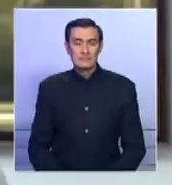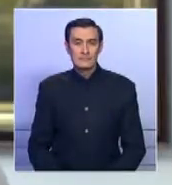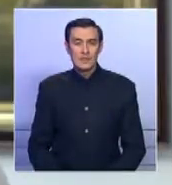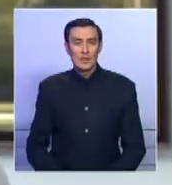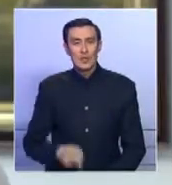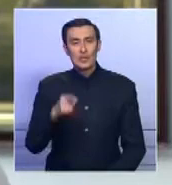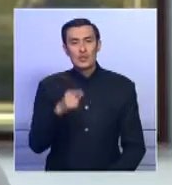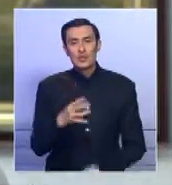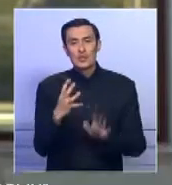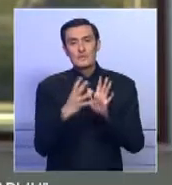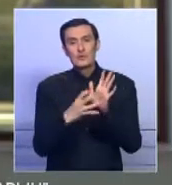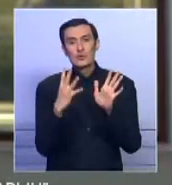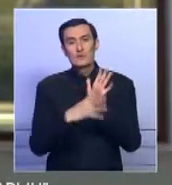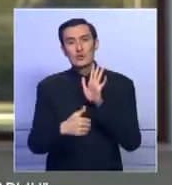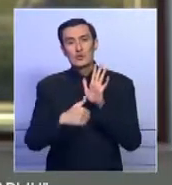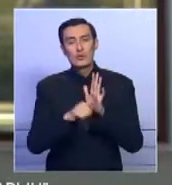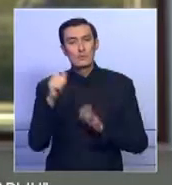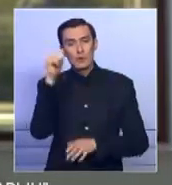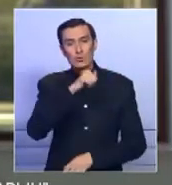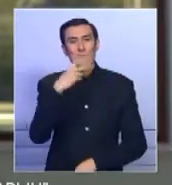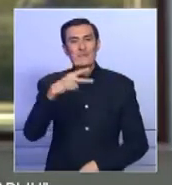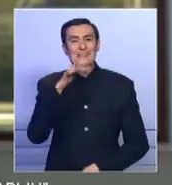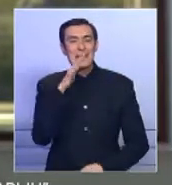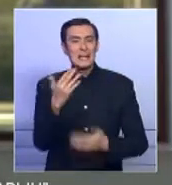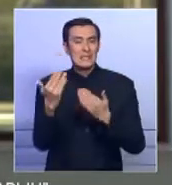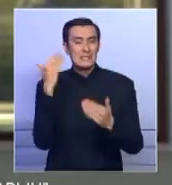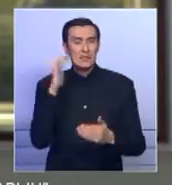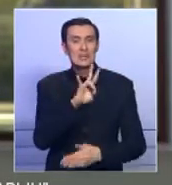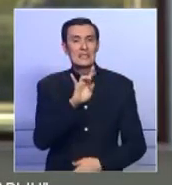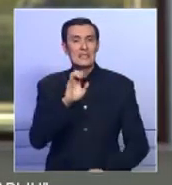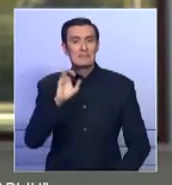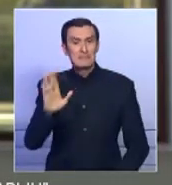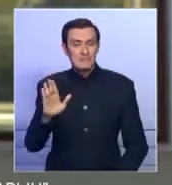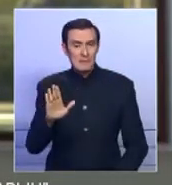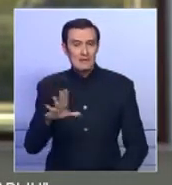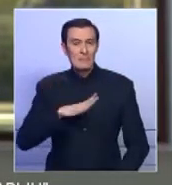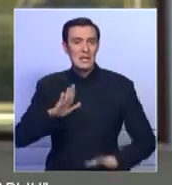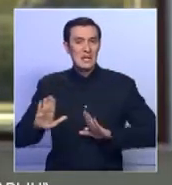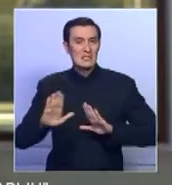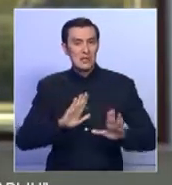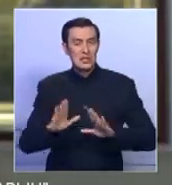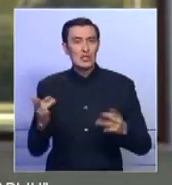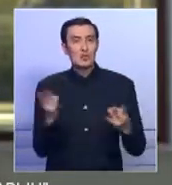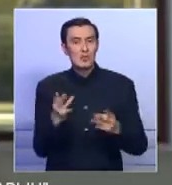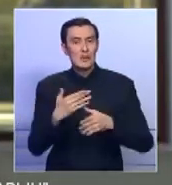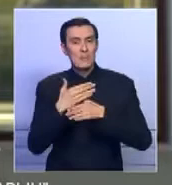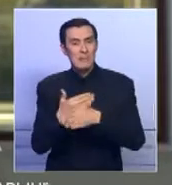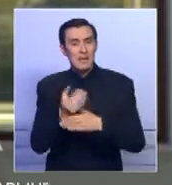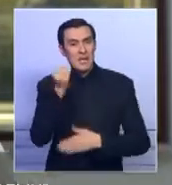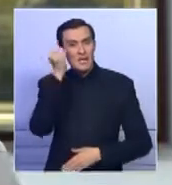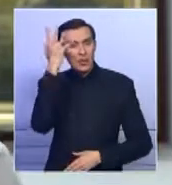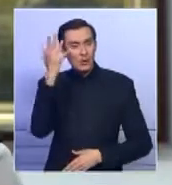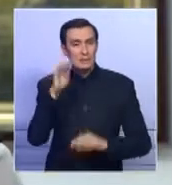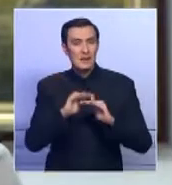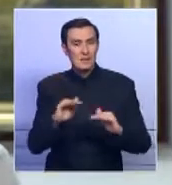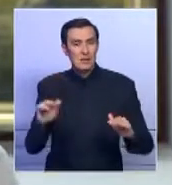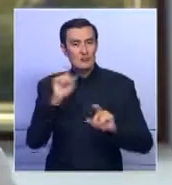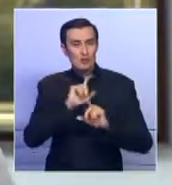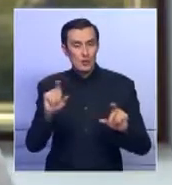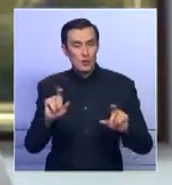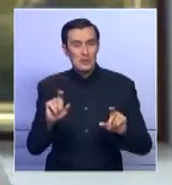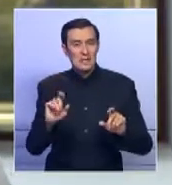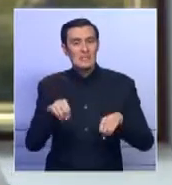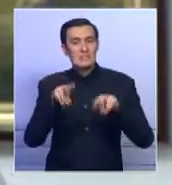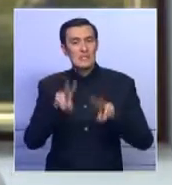В 1996 году, ровно 20 лет тому назад, Нурсултан Абишевич написал распоряжение, что нужно помогать одаренным школьникам, для них